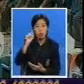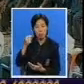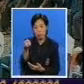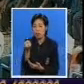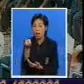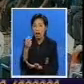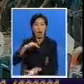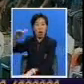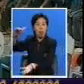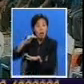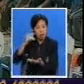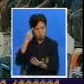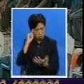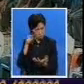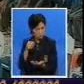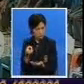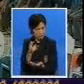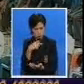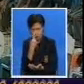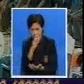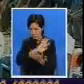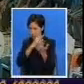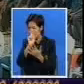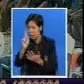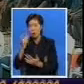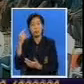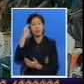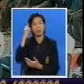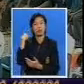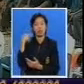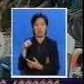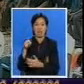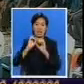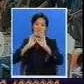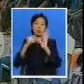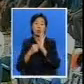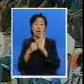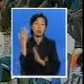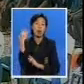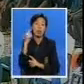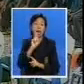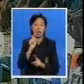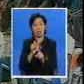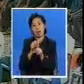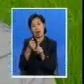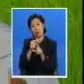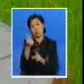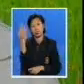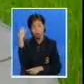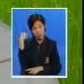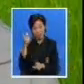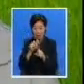เป็นพิเศษครับที่จะบอกได ้แ ล้วเรามีบทเรียน ครับ บทเรียนที่ชัดเจนก็คือกรณีข้าวโพดครับ ครับ ข้าวโพดในช่วงที่จำนำม